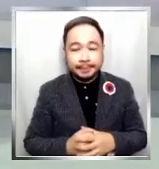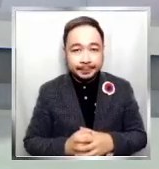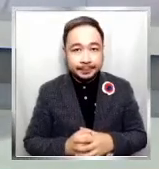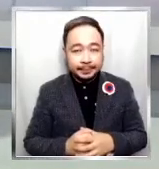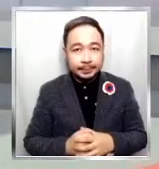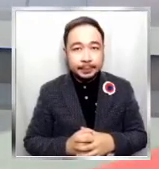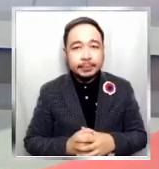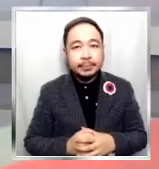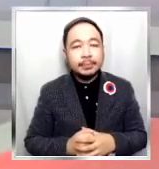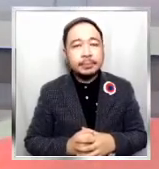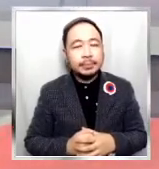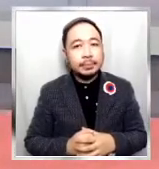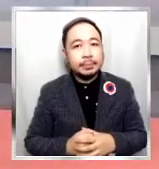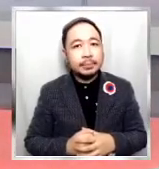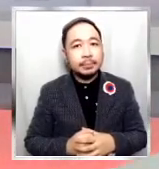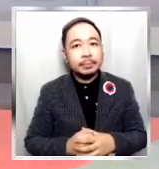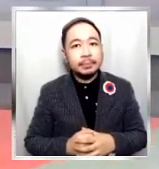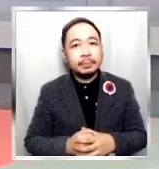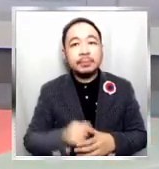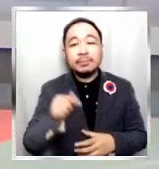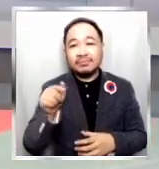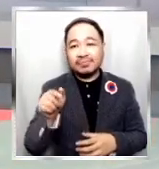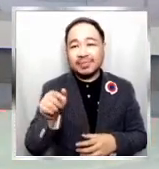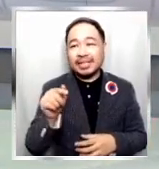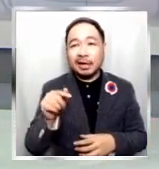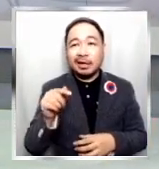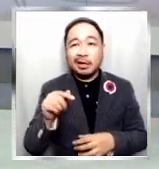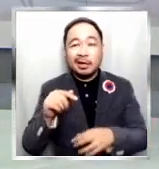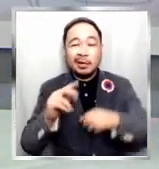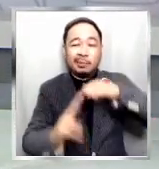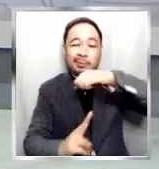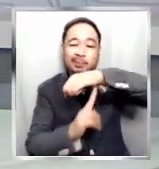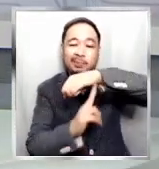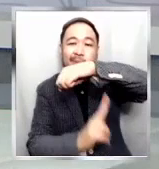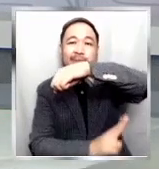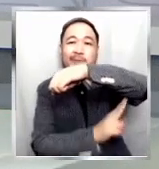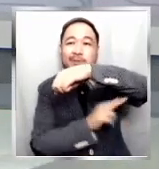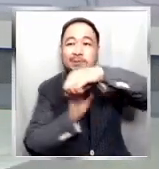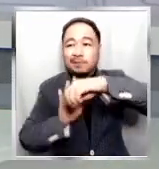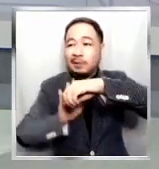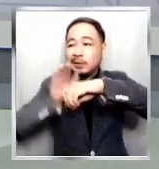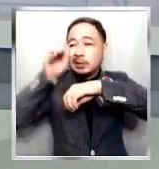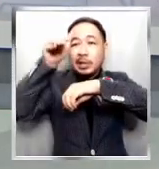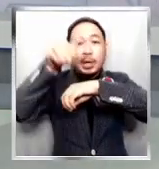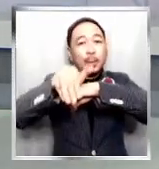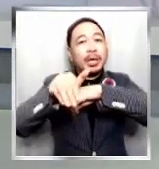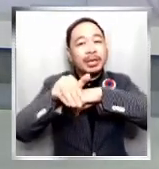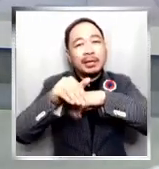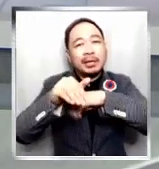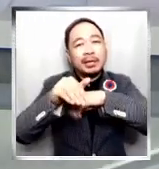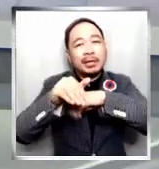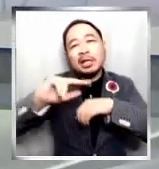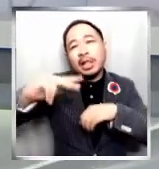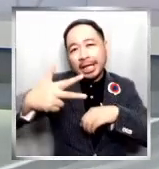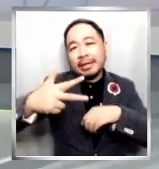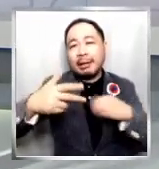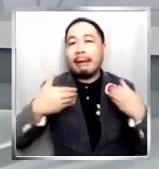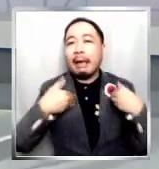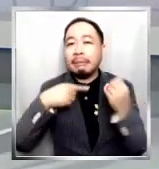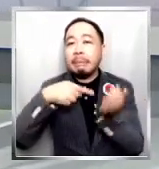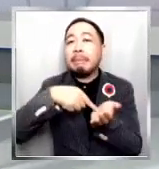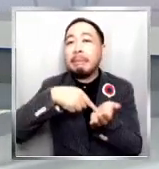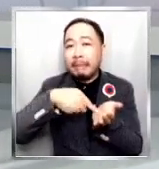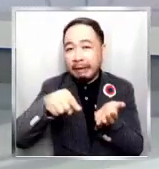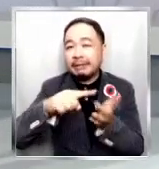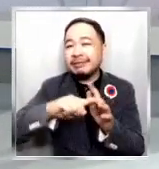May bayad na sa Skyway Stage 3. Simula po yan sa Lunes. Kung magkano ang toll sa pagtutok na ito